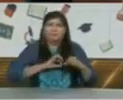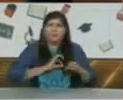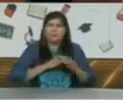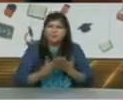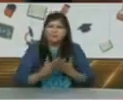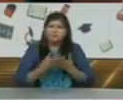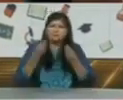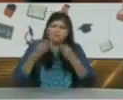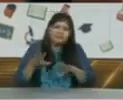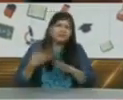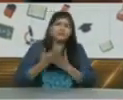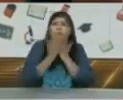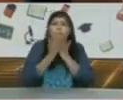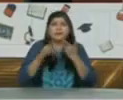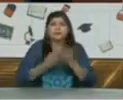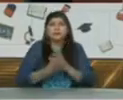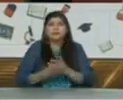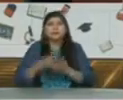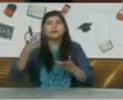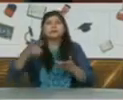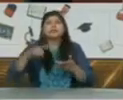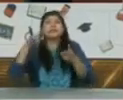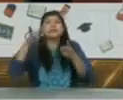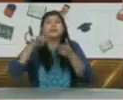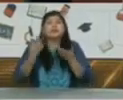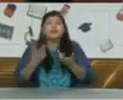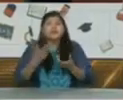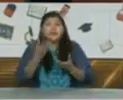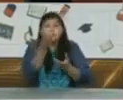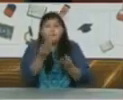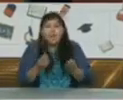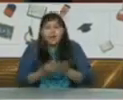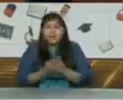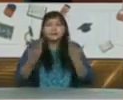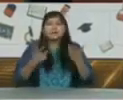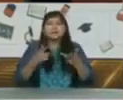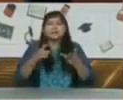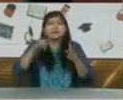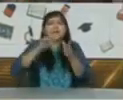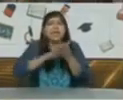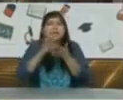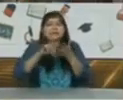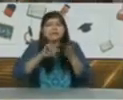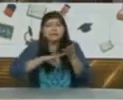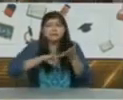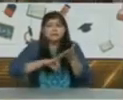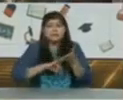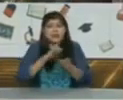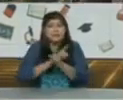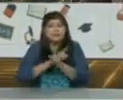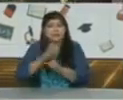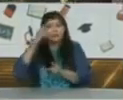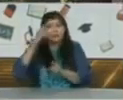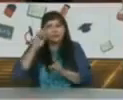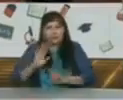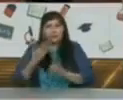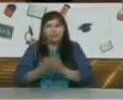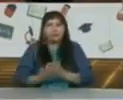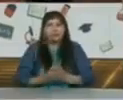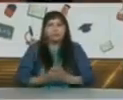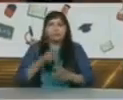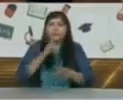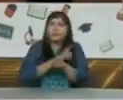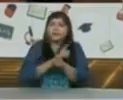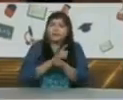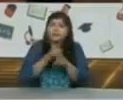इसके बारे में इतिहास या गणित जैसे विषयों के शिक्षक अच्छी तरह से समझ सकते हैं। टीचर